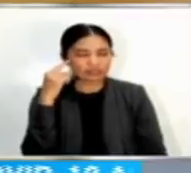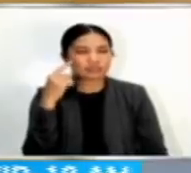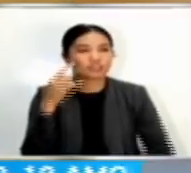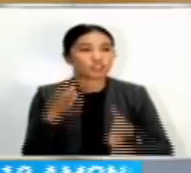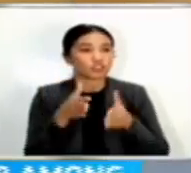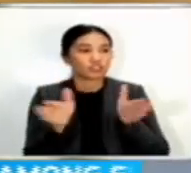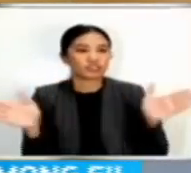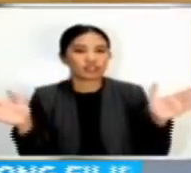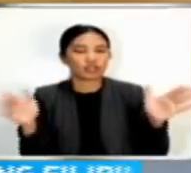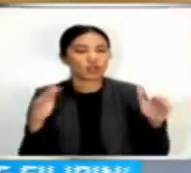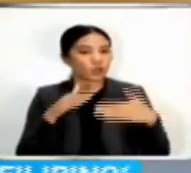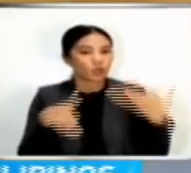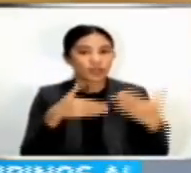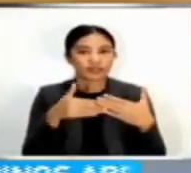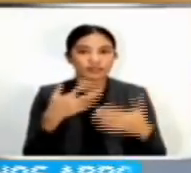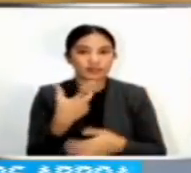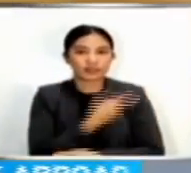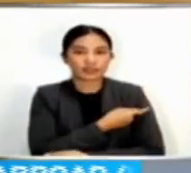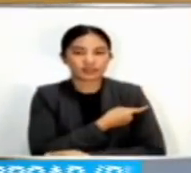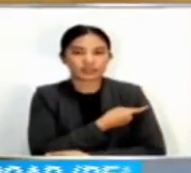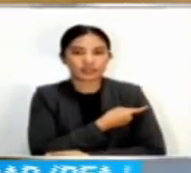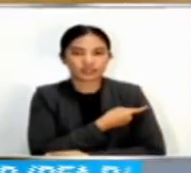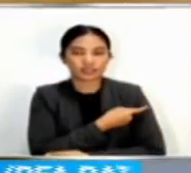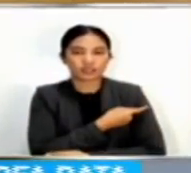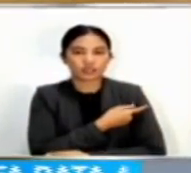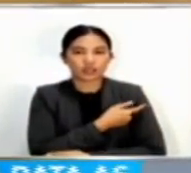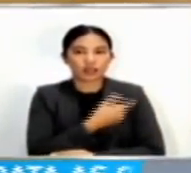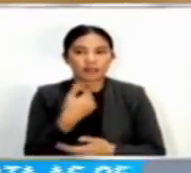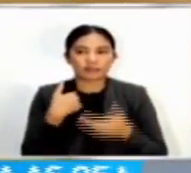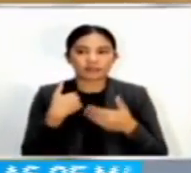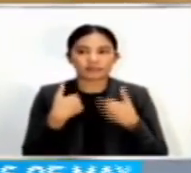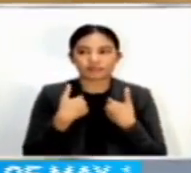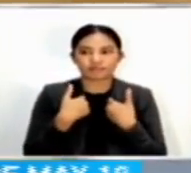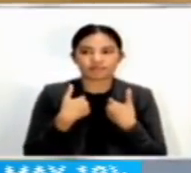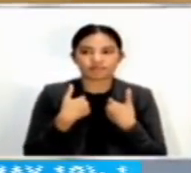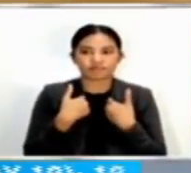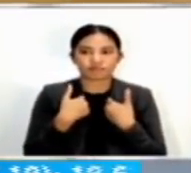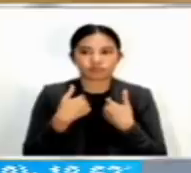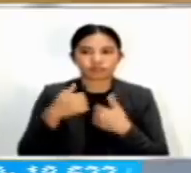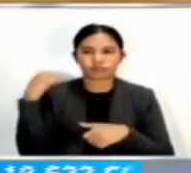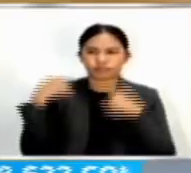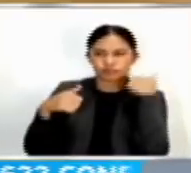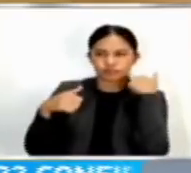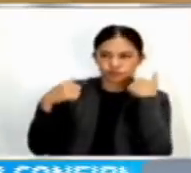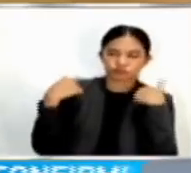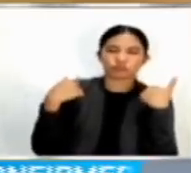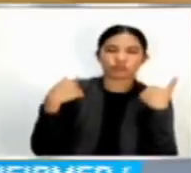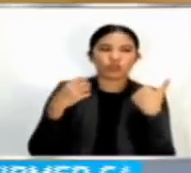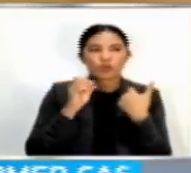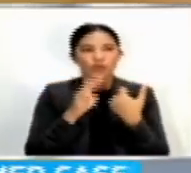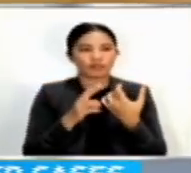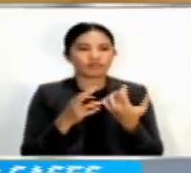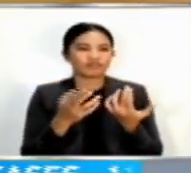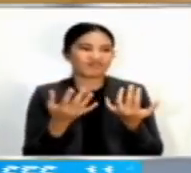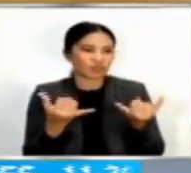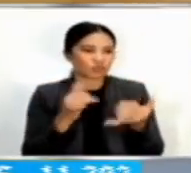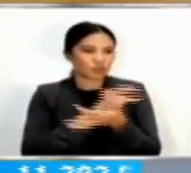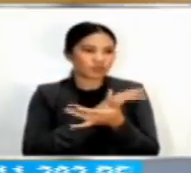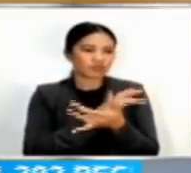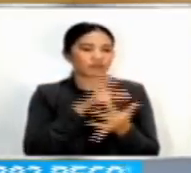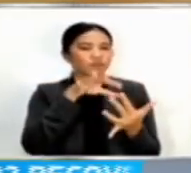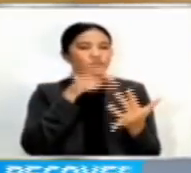bakunang ito na sinasabing tinatanggihan nga ho ng ating mga kababayan o minsan ito sa COVID pinipili, meron ba tayo